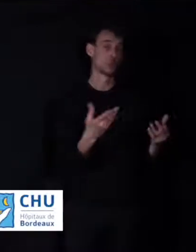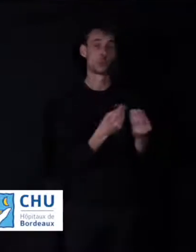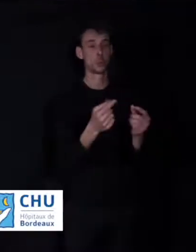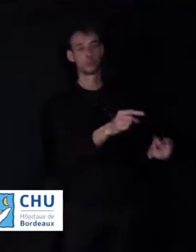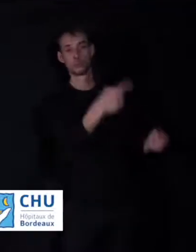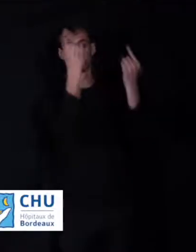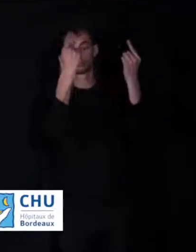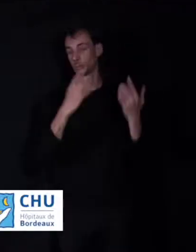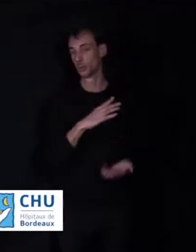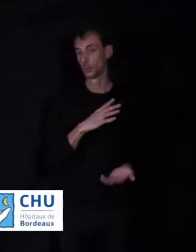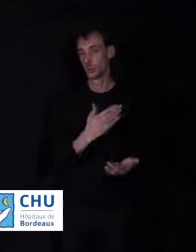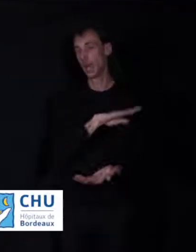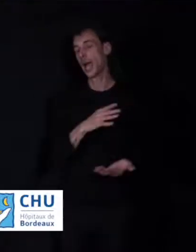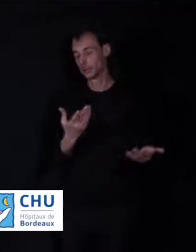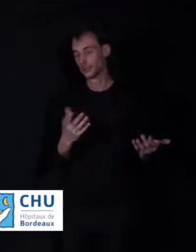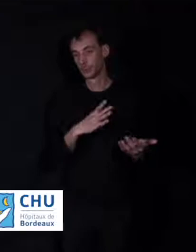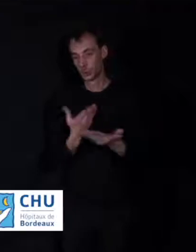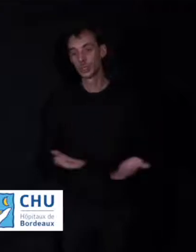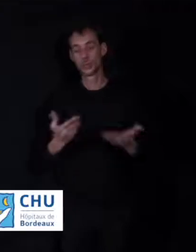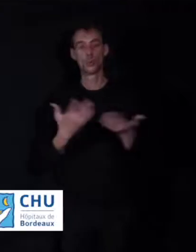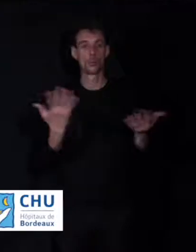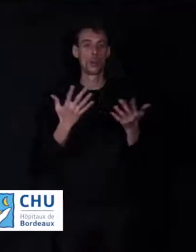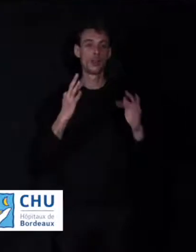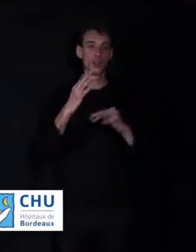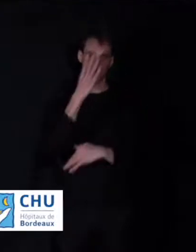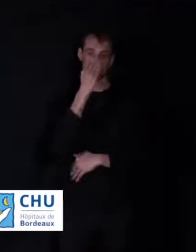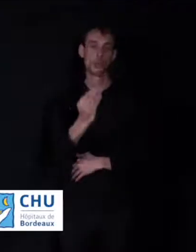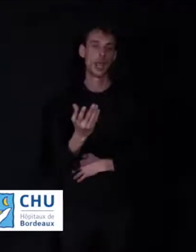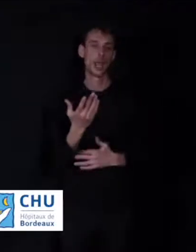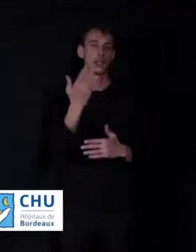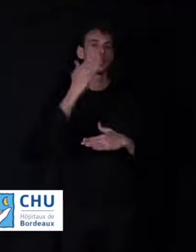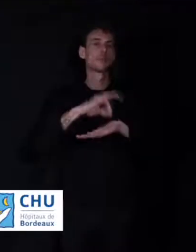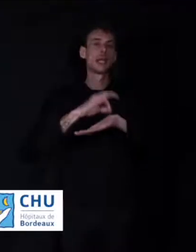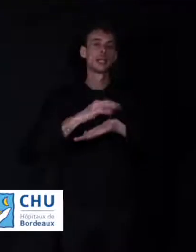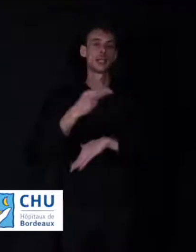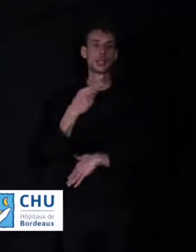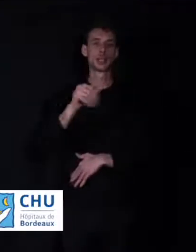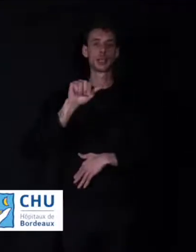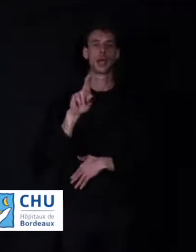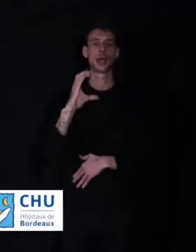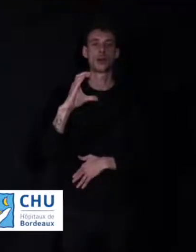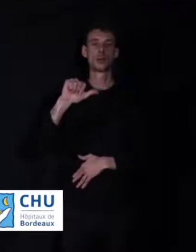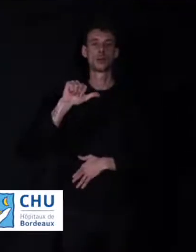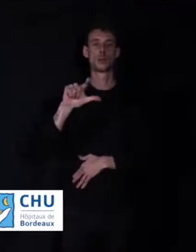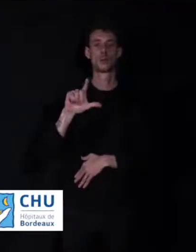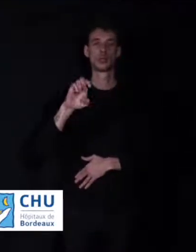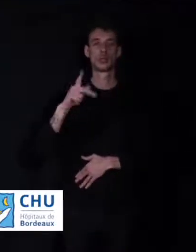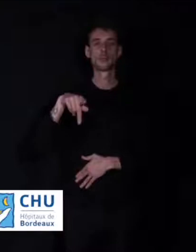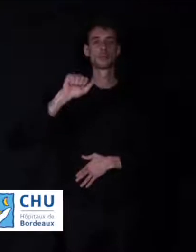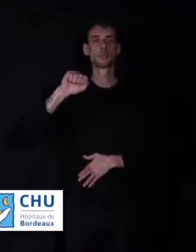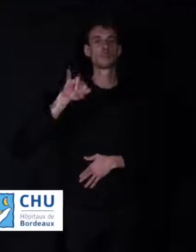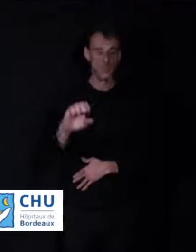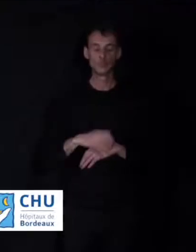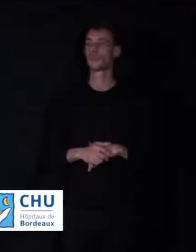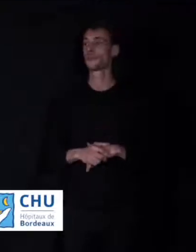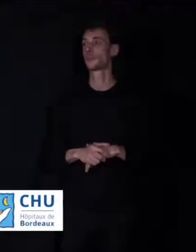quelques cas, très peu, mais quelques cas de narcolepsie, donc la maladie du sommeil. Et là encore, selon Marie-Paul Chieni, la problématique ne venait